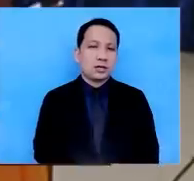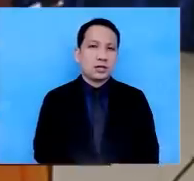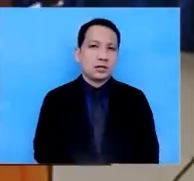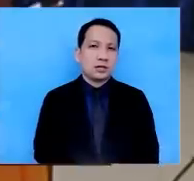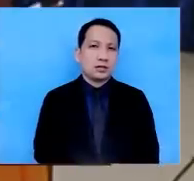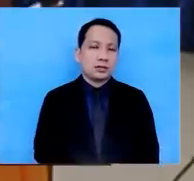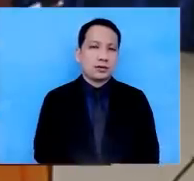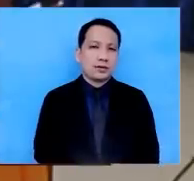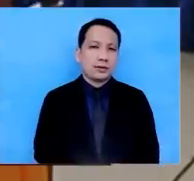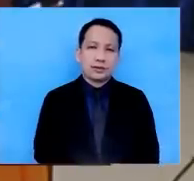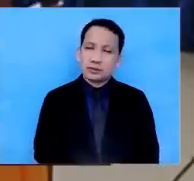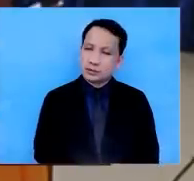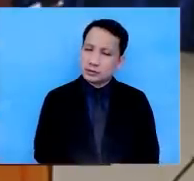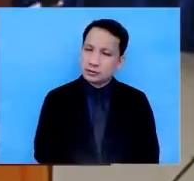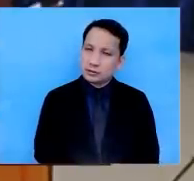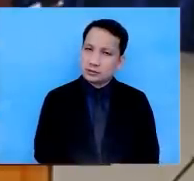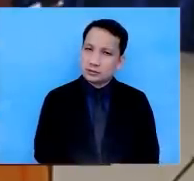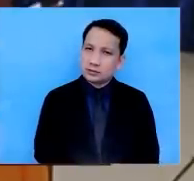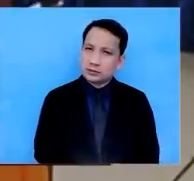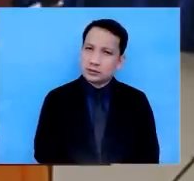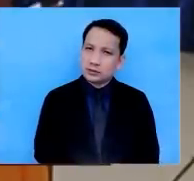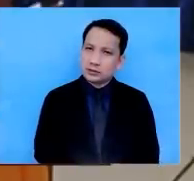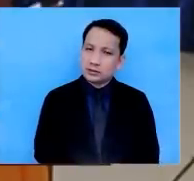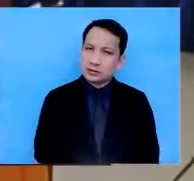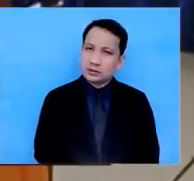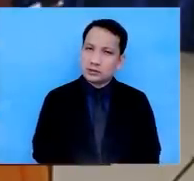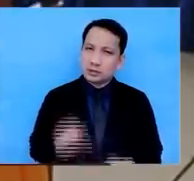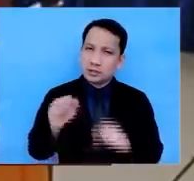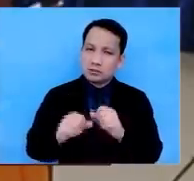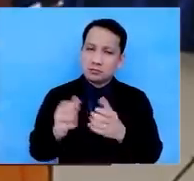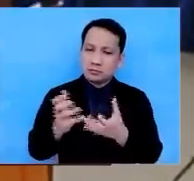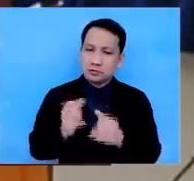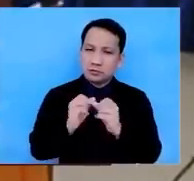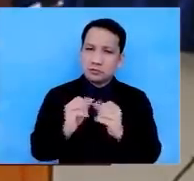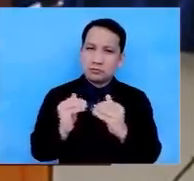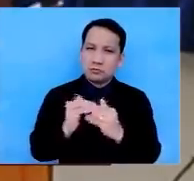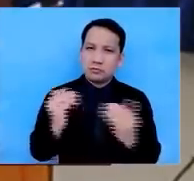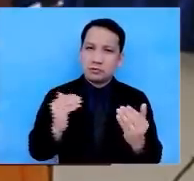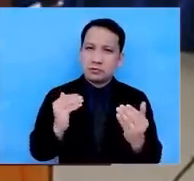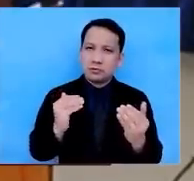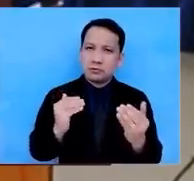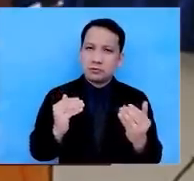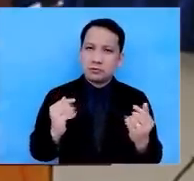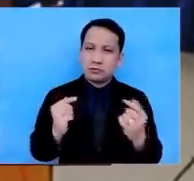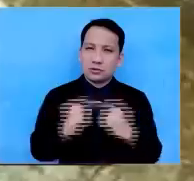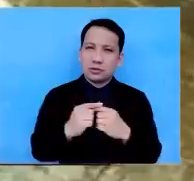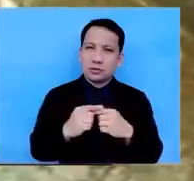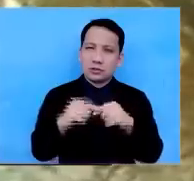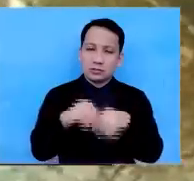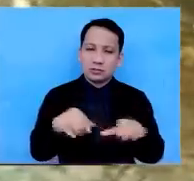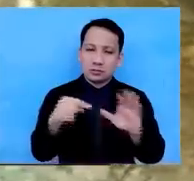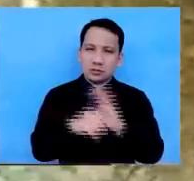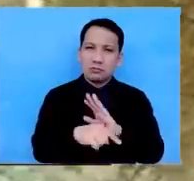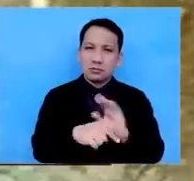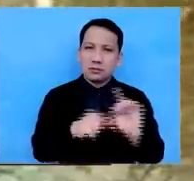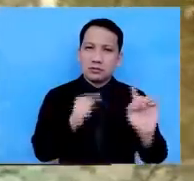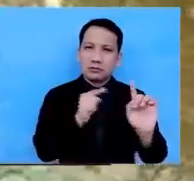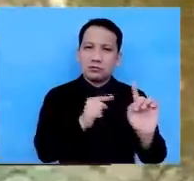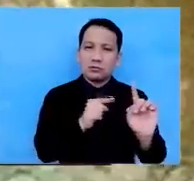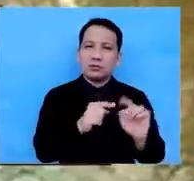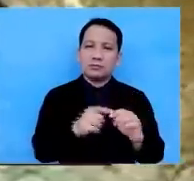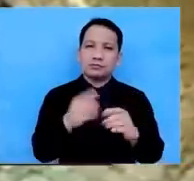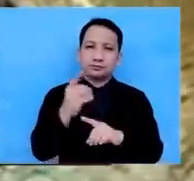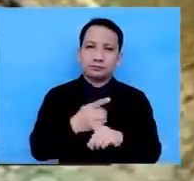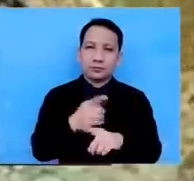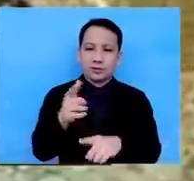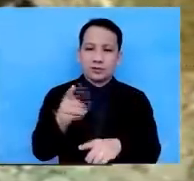nag-interlock sila. So I think we have a very strong case against the mastermind. December